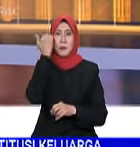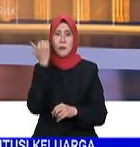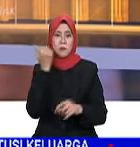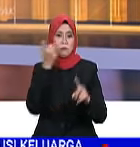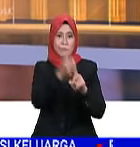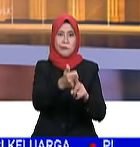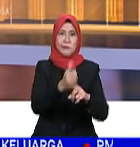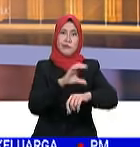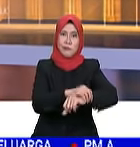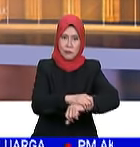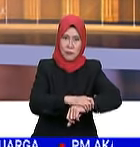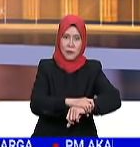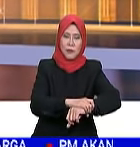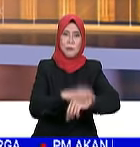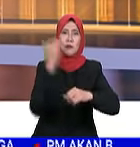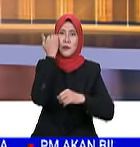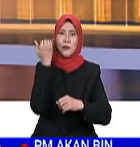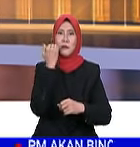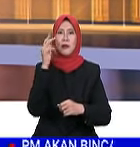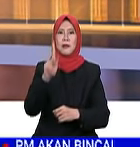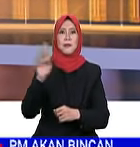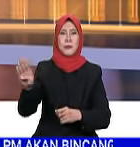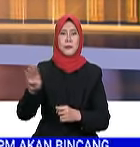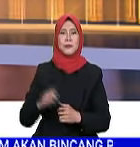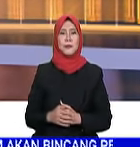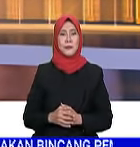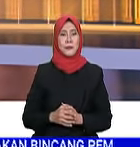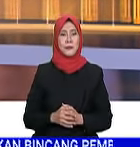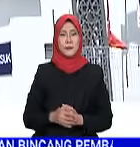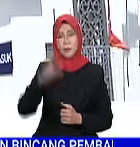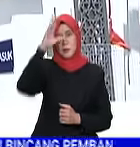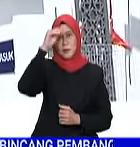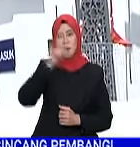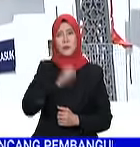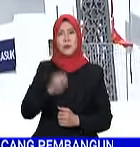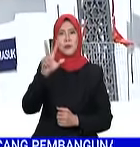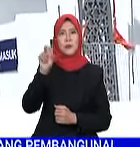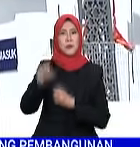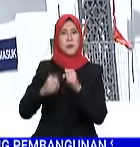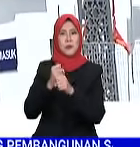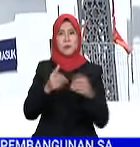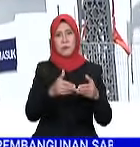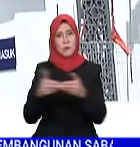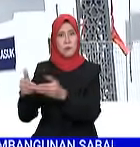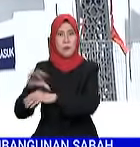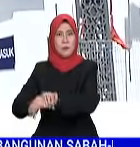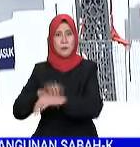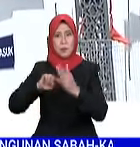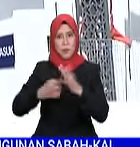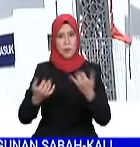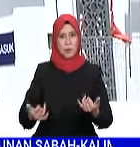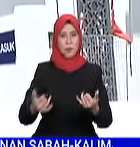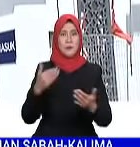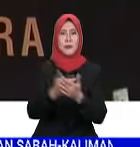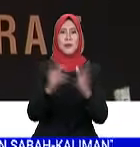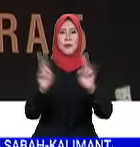Muhammad Fauzan Muhammad Suhairi di Mahkamah Kota Baru. Lelaki berusia 30 tahun itu disambung reman bermula hari ini